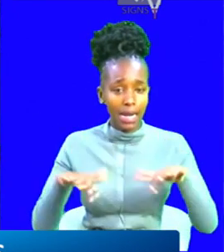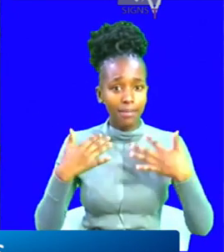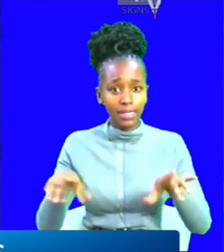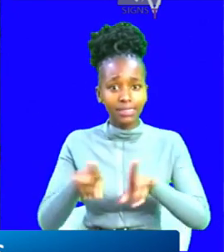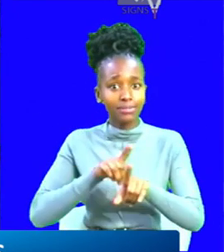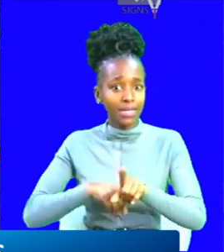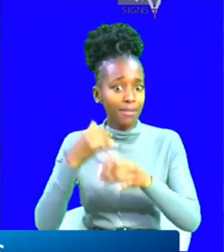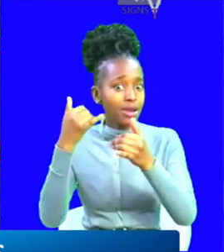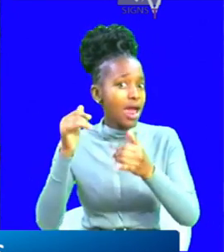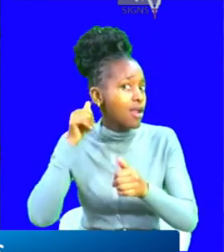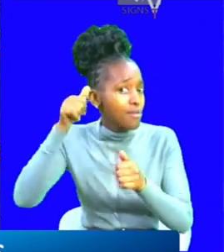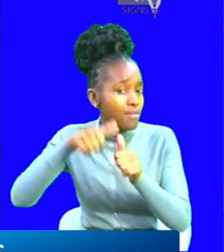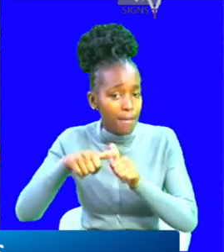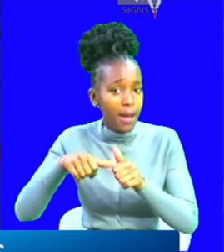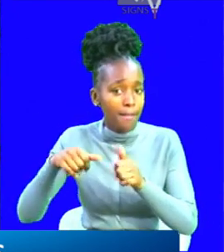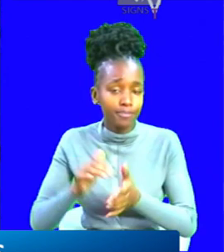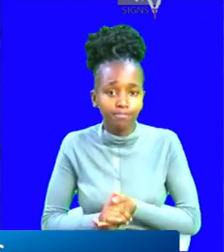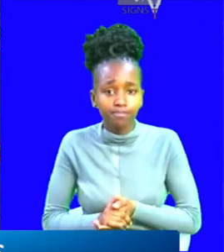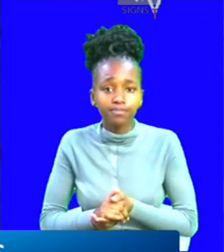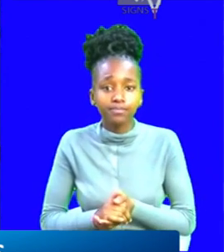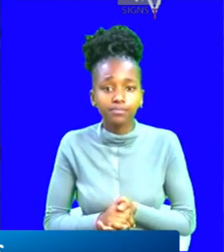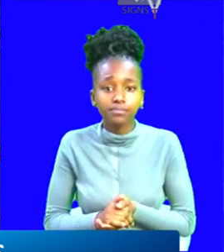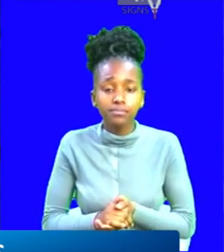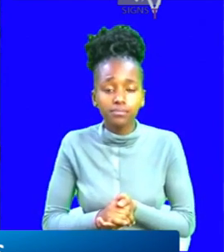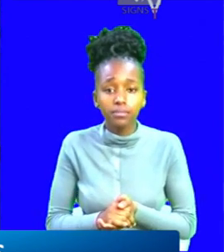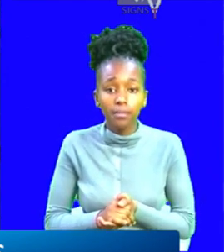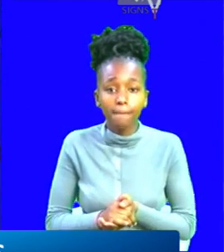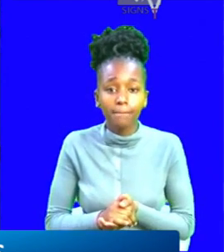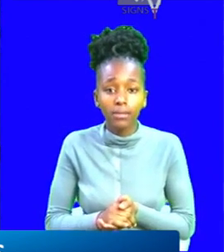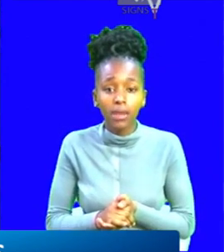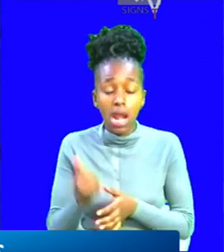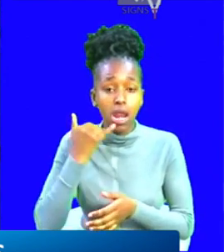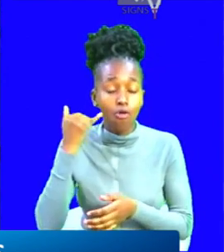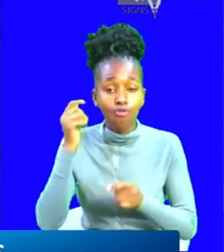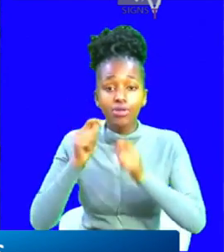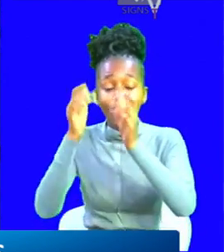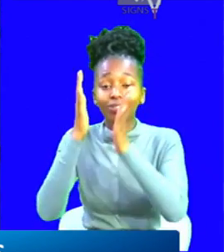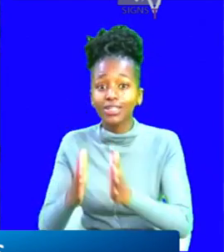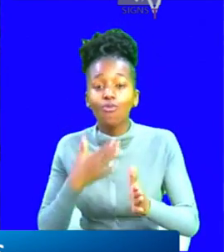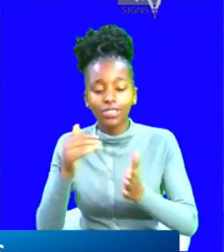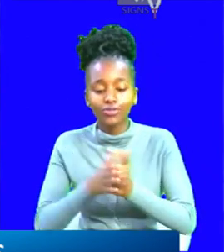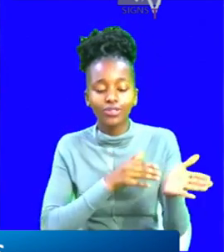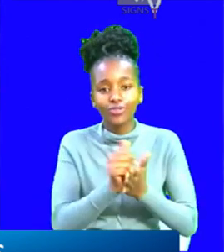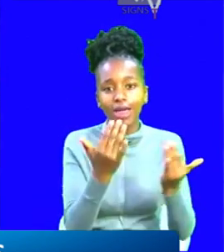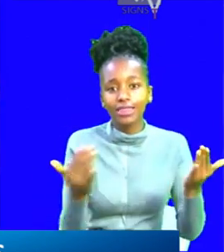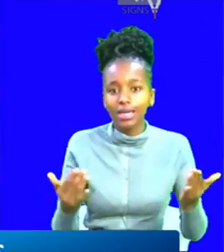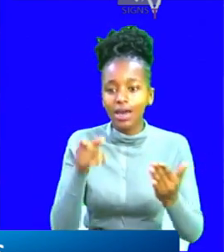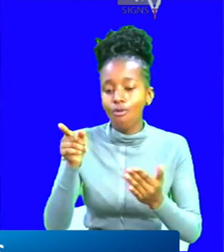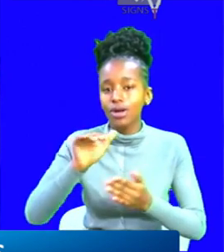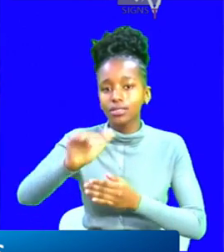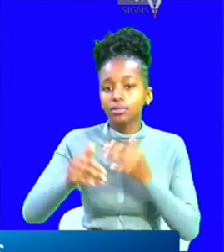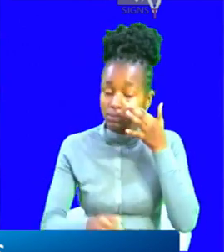to destroy properties within the Nakuru Central Business District. Kitu ya kushangaza ni